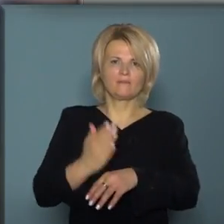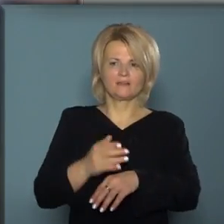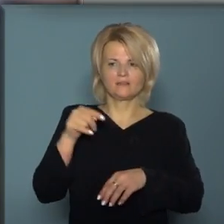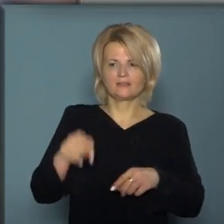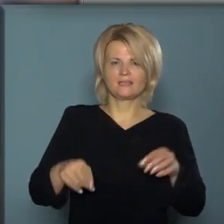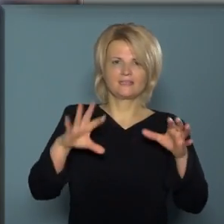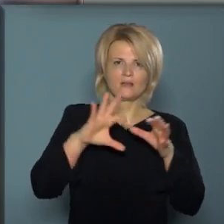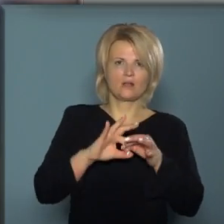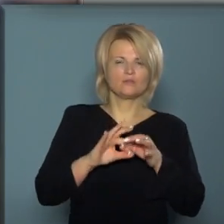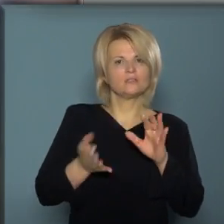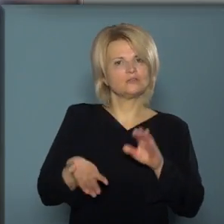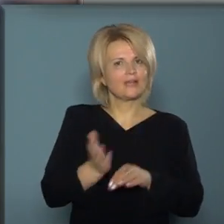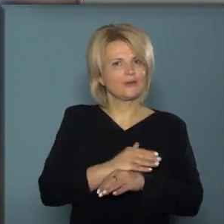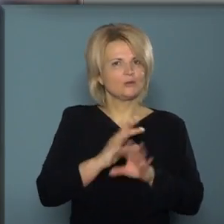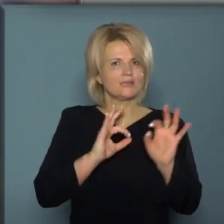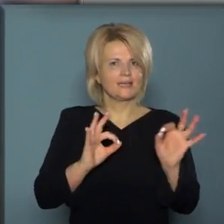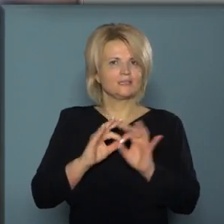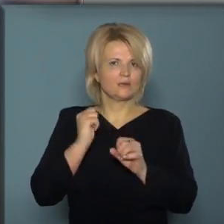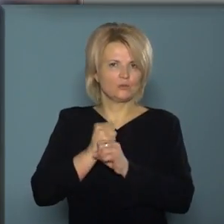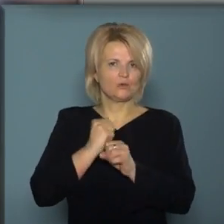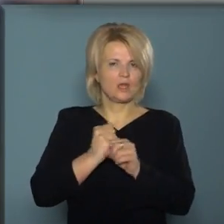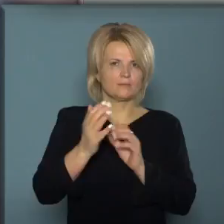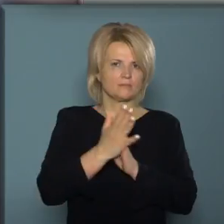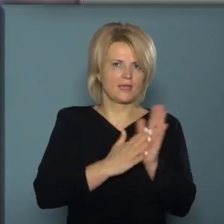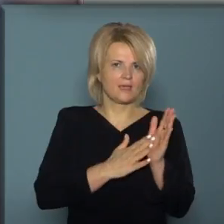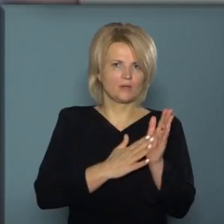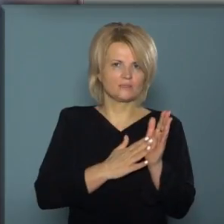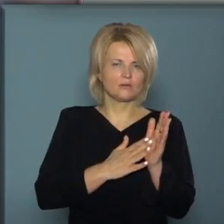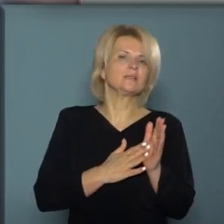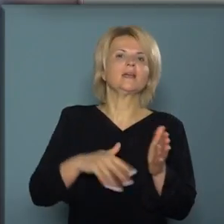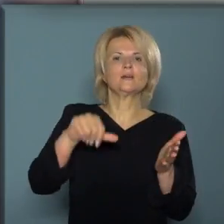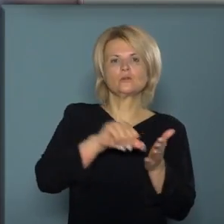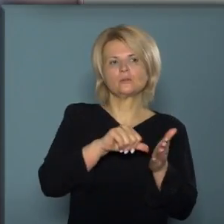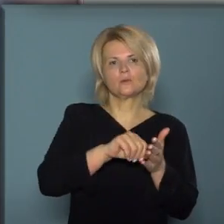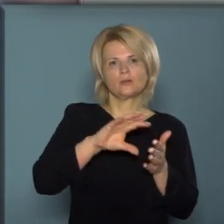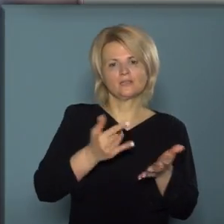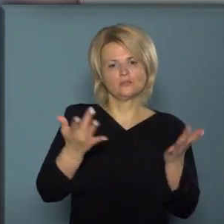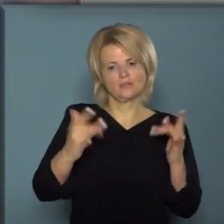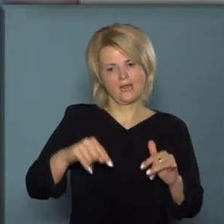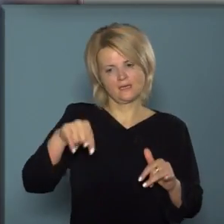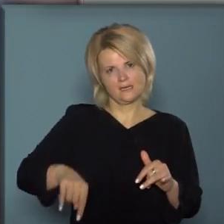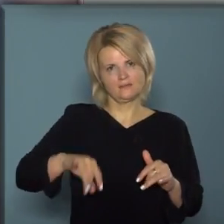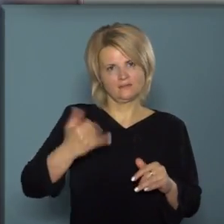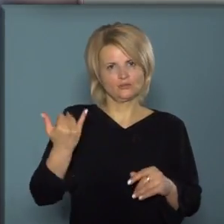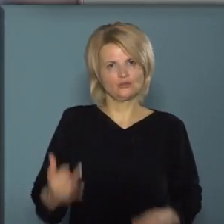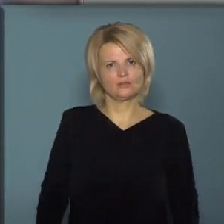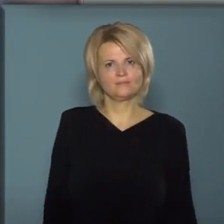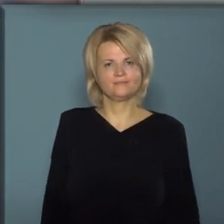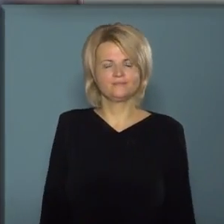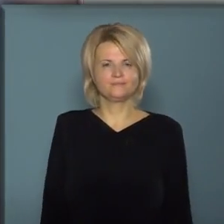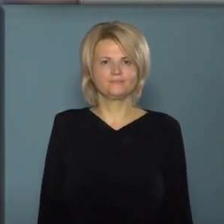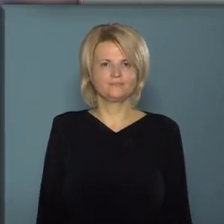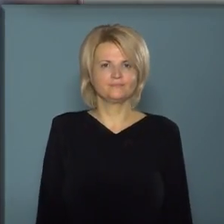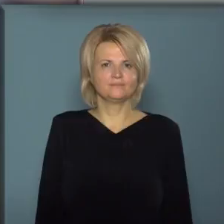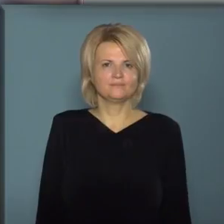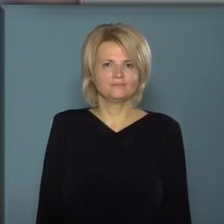ezzel kapcsolatos előkészítő munkák megkezdődnek, nem csak központilag, de akár helyi szinten is. Egyébként